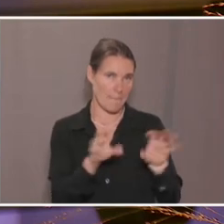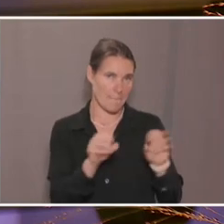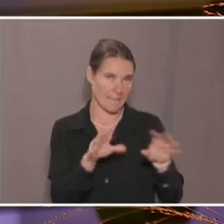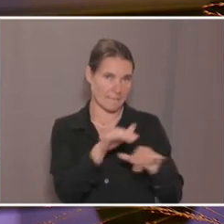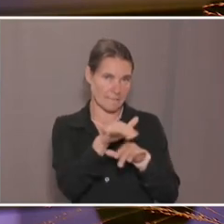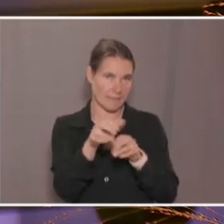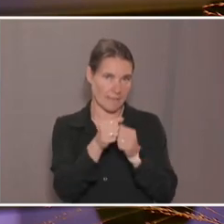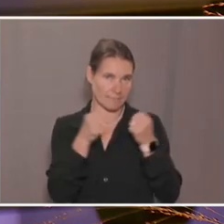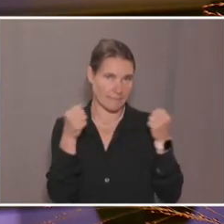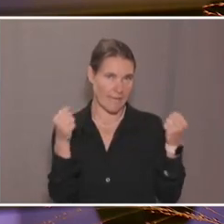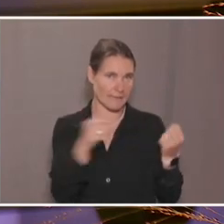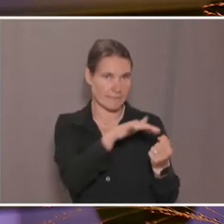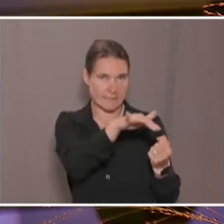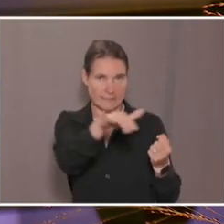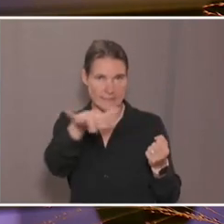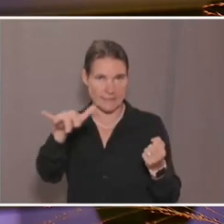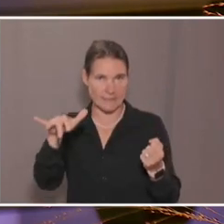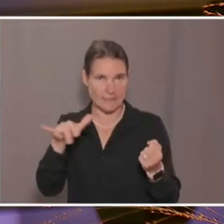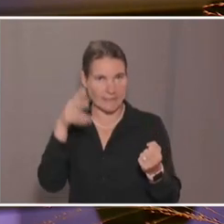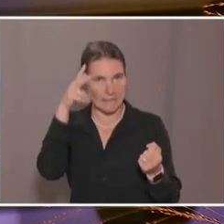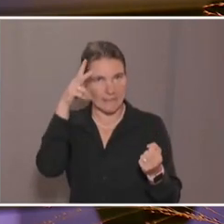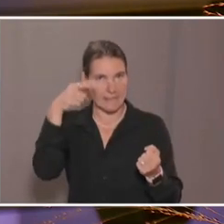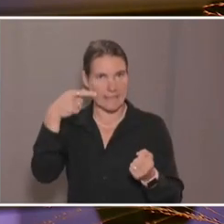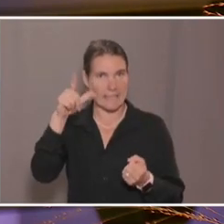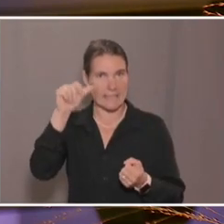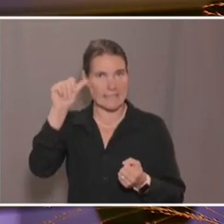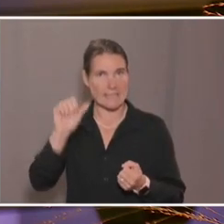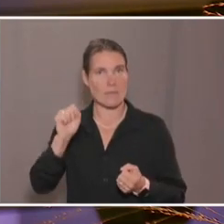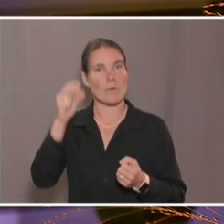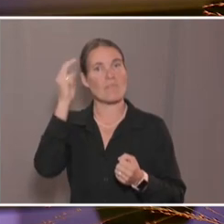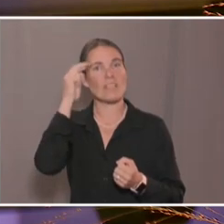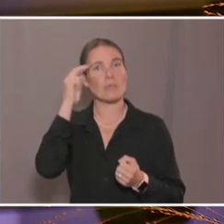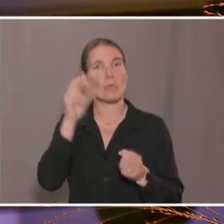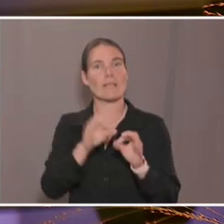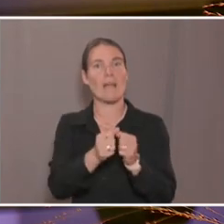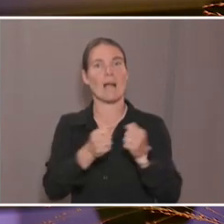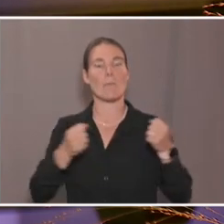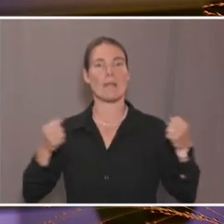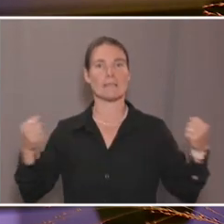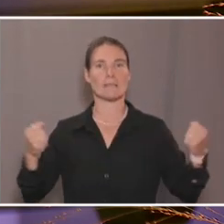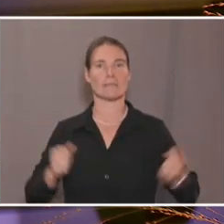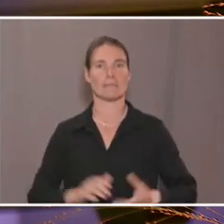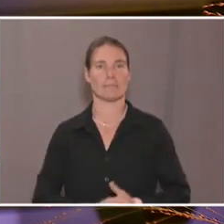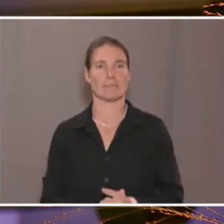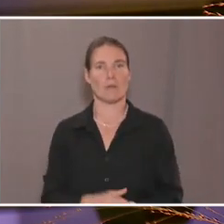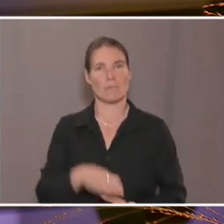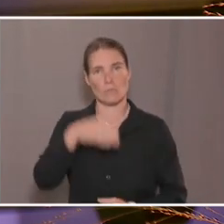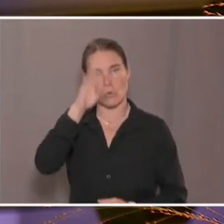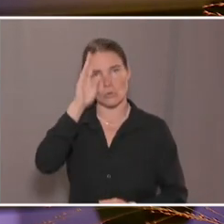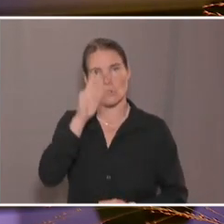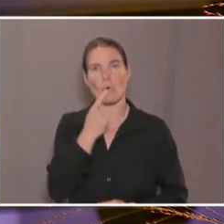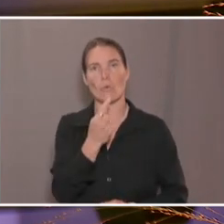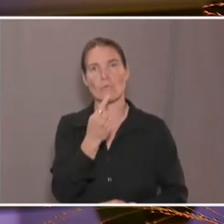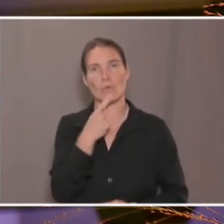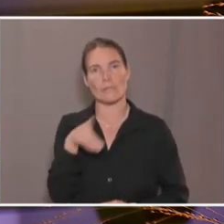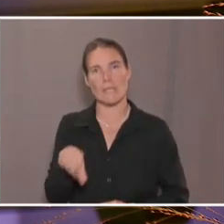der Region Rang und Namen hat. Herr Gläsner, herzlich willkommen vom Flensburger Tageblatt. Frau von Stuttnitz vom Norddeutschen Rundfunk, dpa